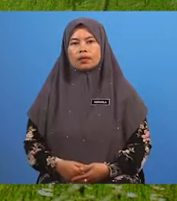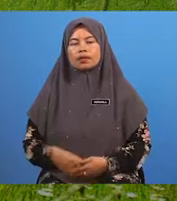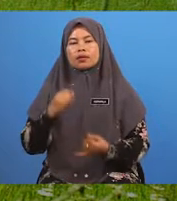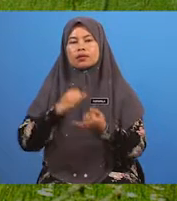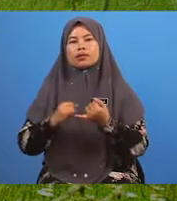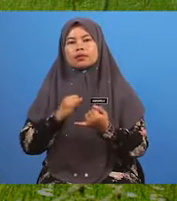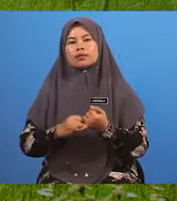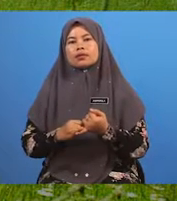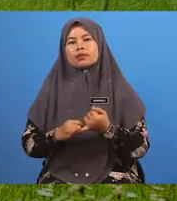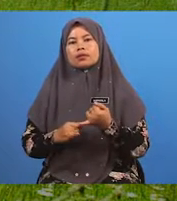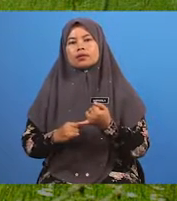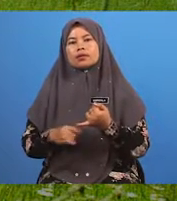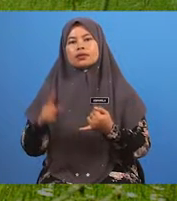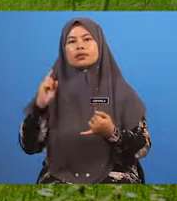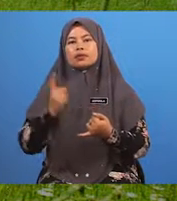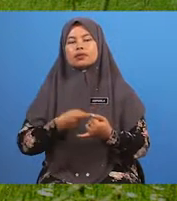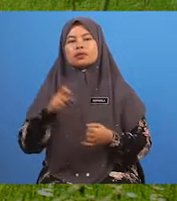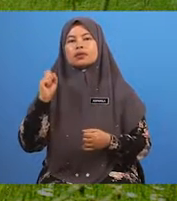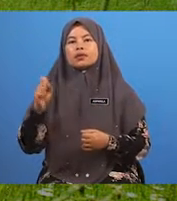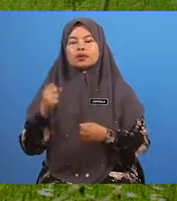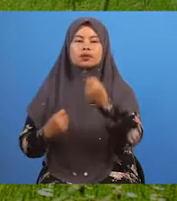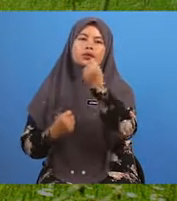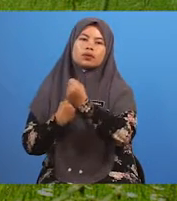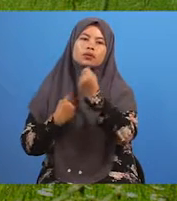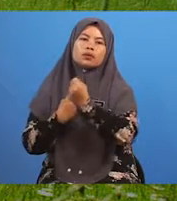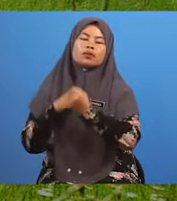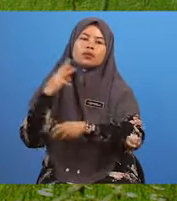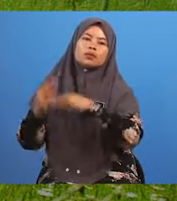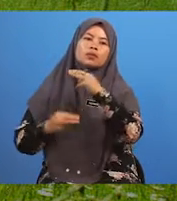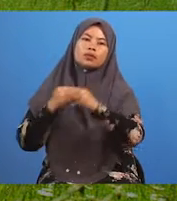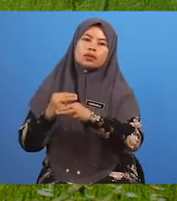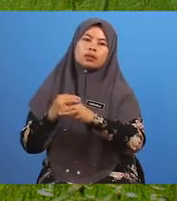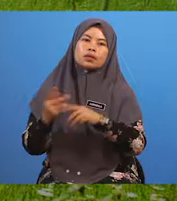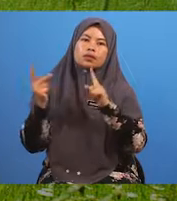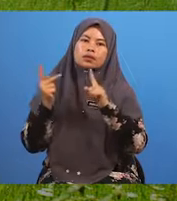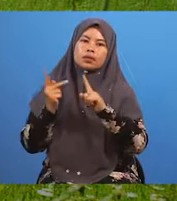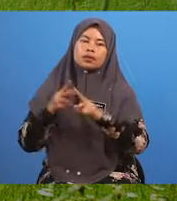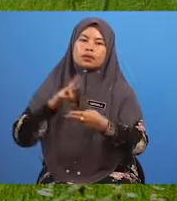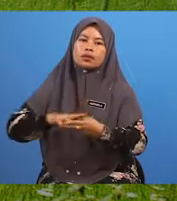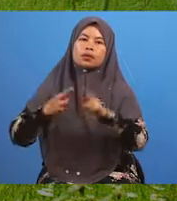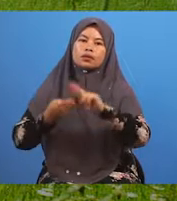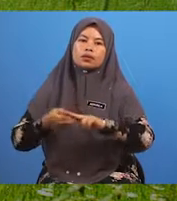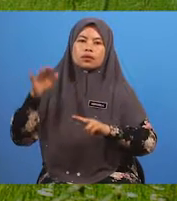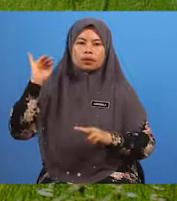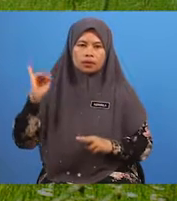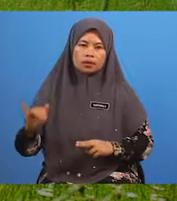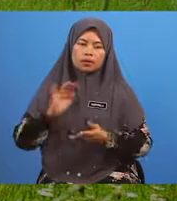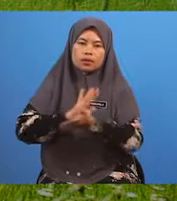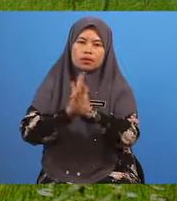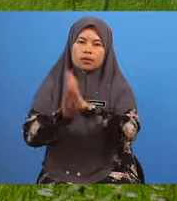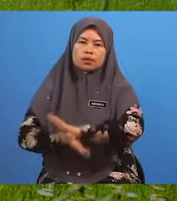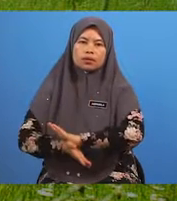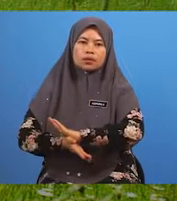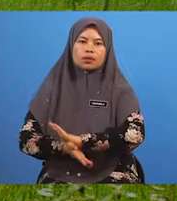Akhir sekali, kita hendaklah memberikan sokongan moral kepada rakan-rakan yang dijadikan anak angkat serta